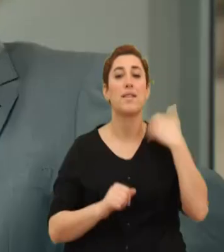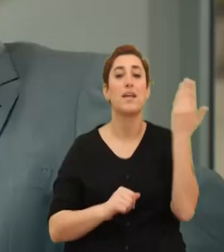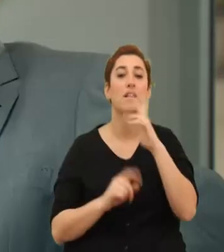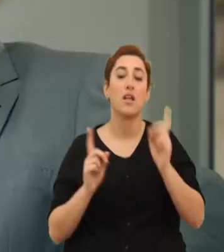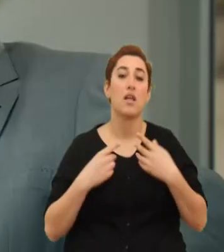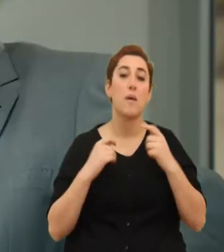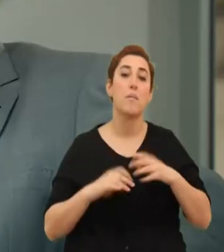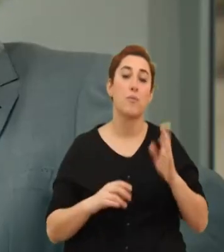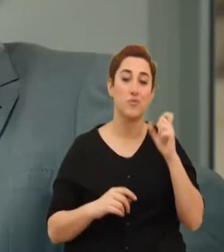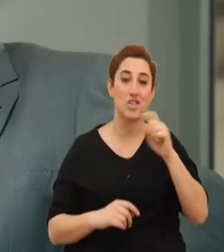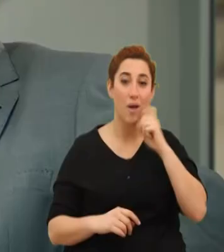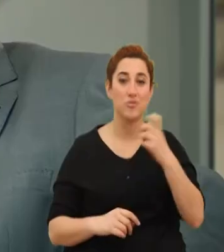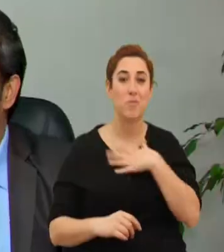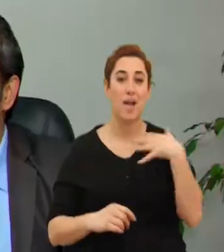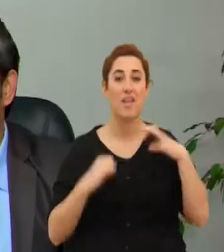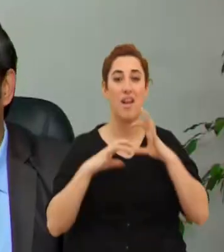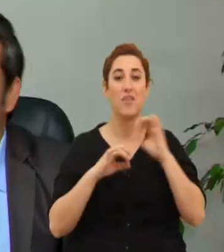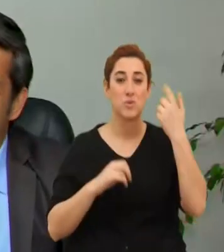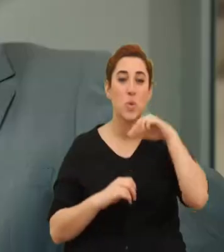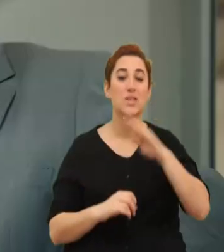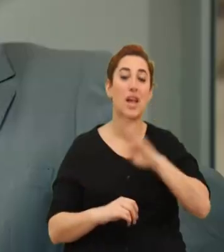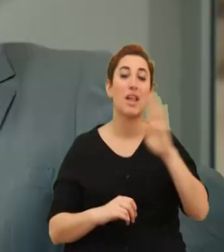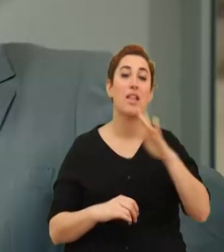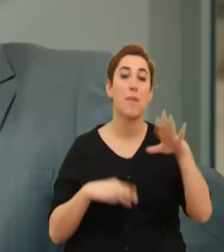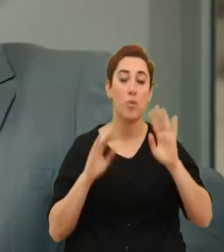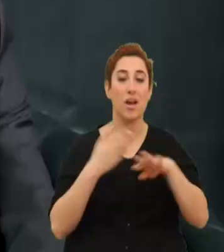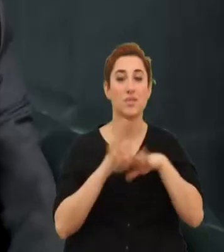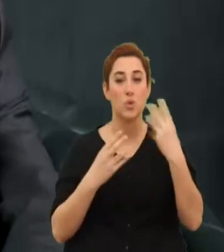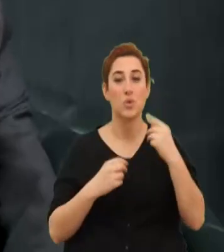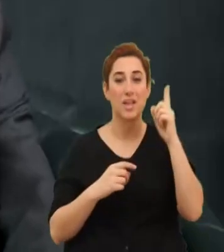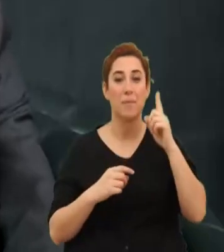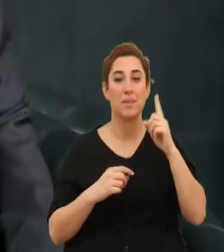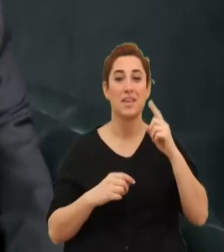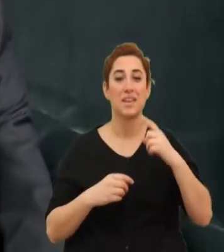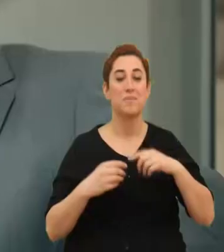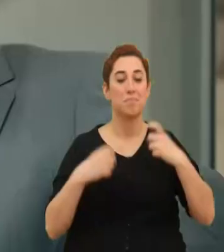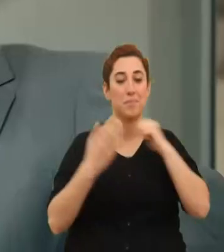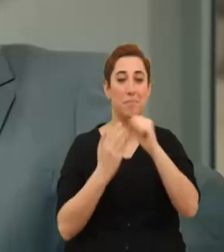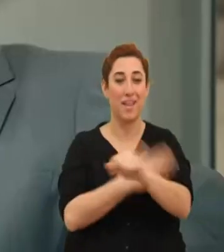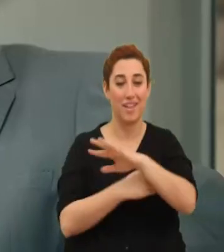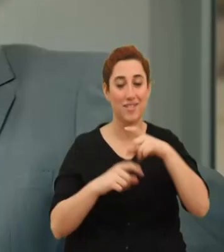gidemiyorum. Cezmi amcacığım annesi rahatsız ya, o yüzden gidemiyor. Aslında çok güzel bir sahil kasabasıdır ama.